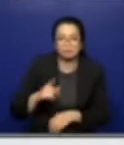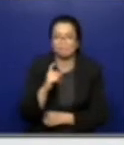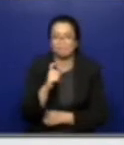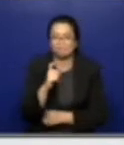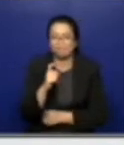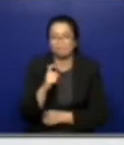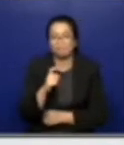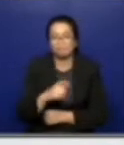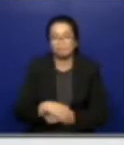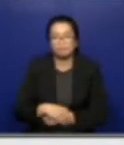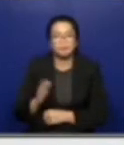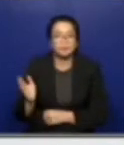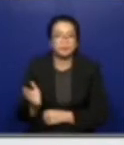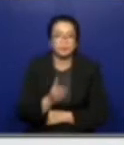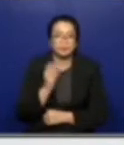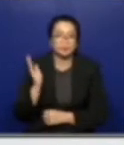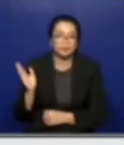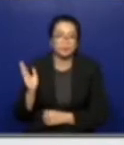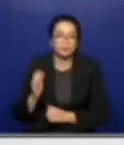ขอสไลด์ต่อไปด้วยครับ